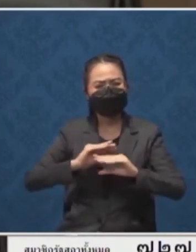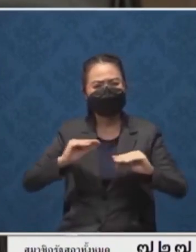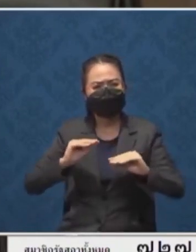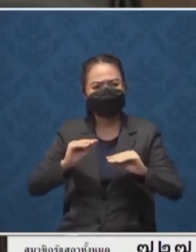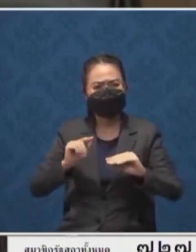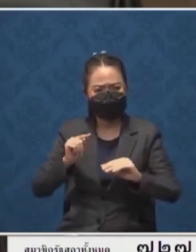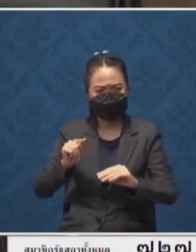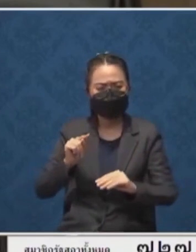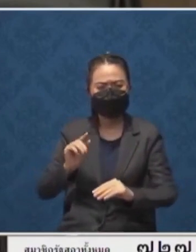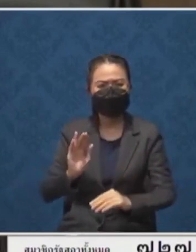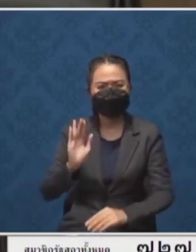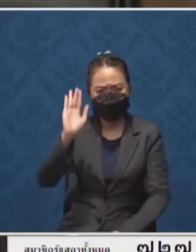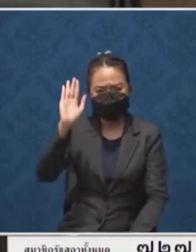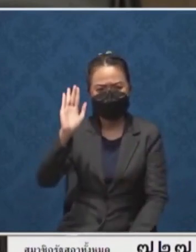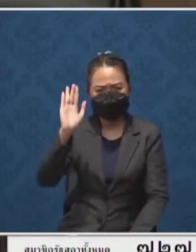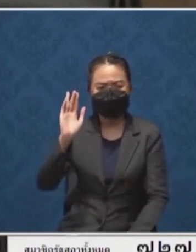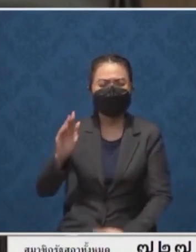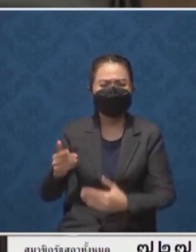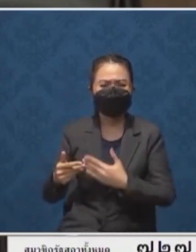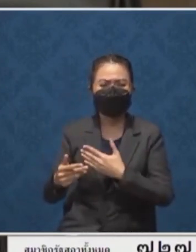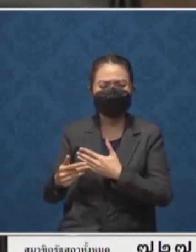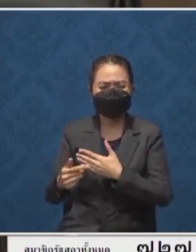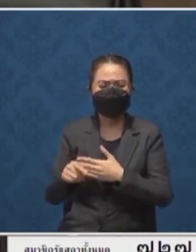ะครับ